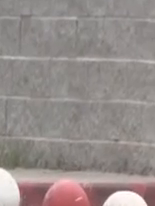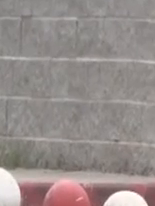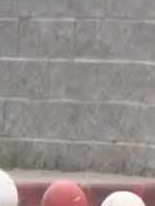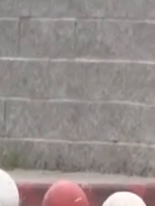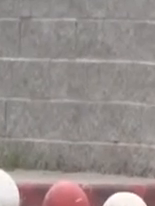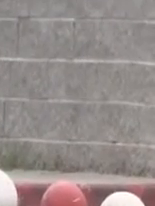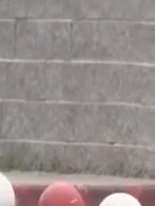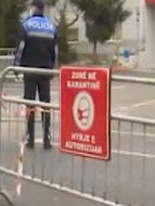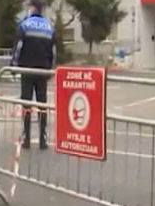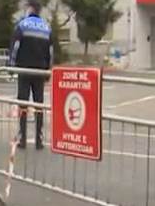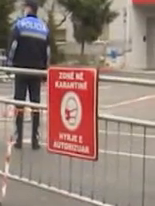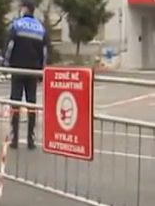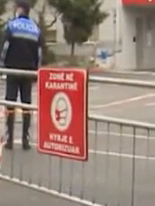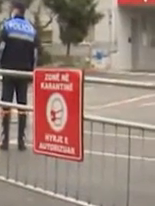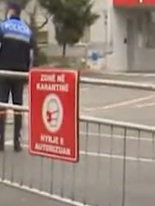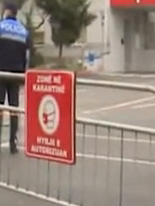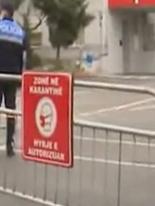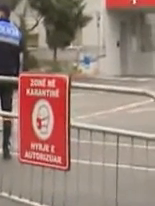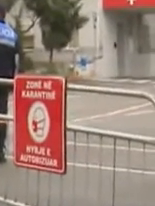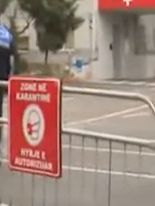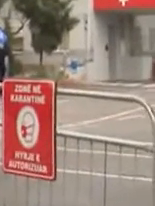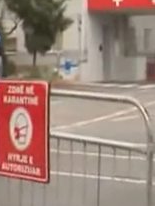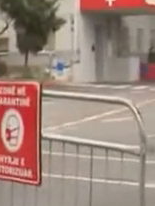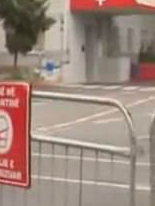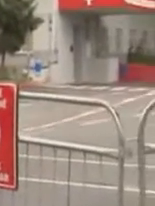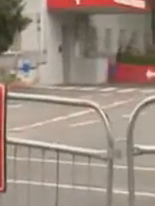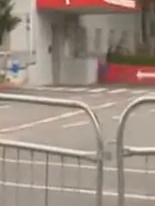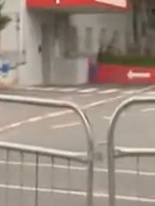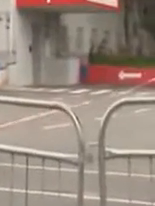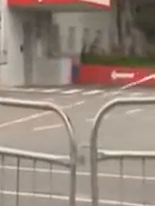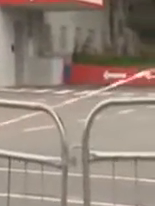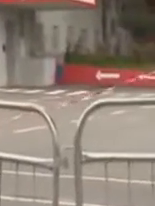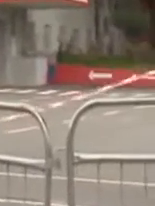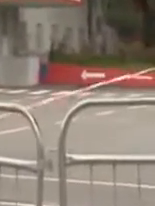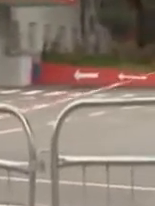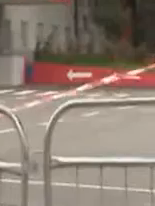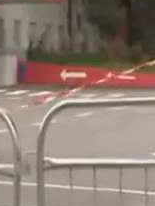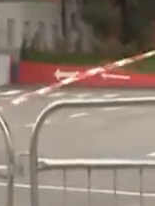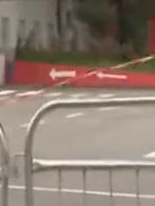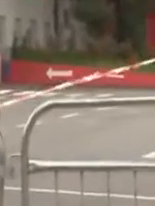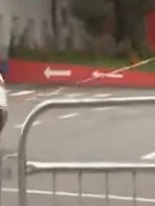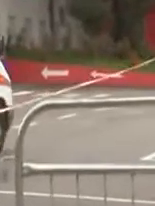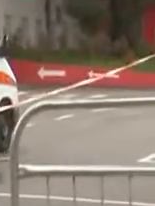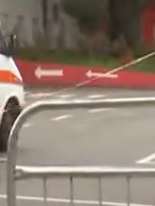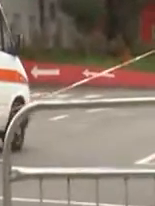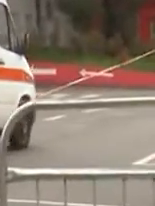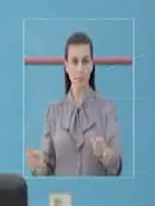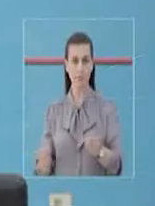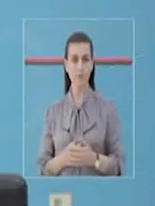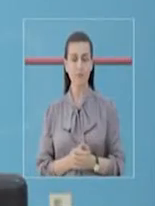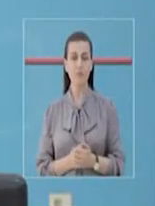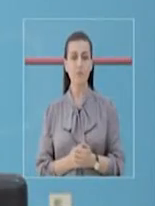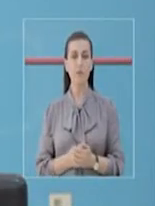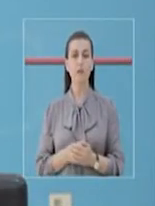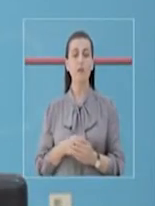pozitiv me COVID-19 në vendin tonë 964 qytetarë, 79% të cilve janë të shëruar.